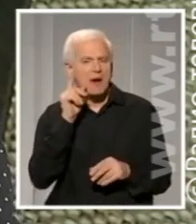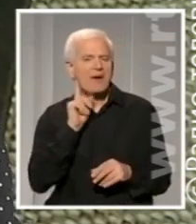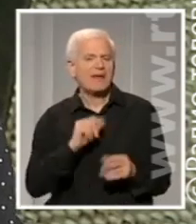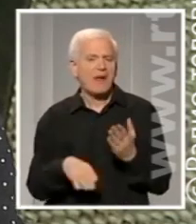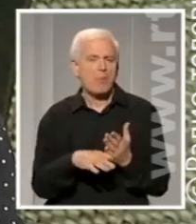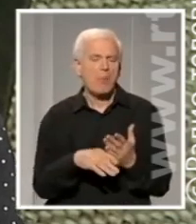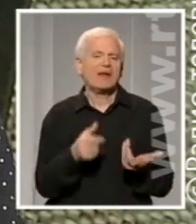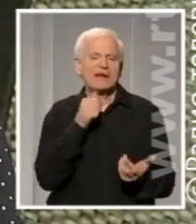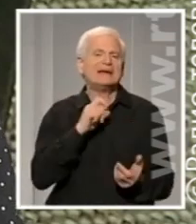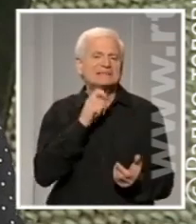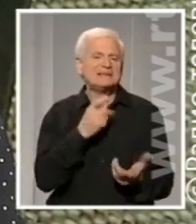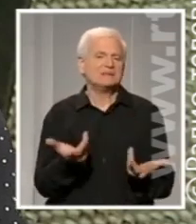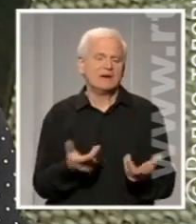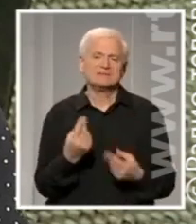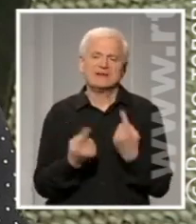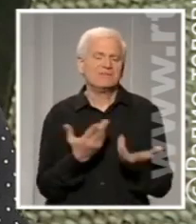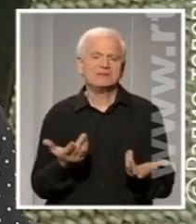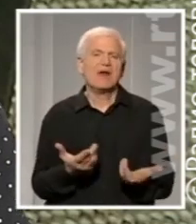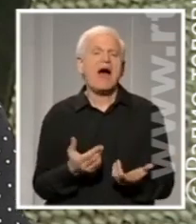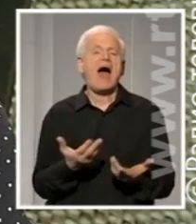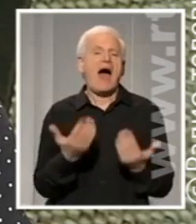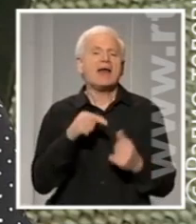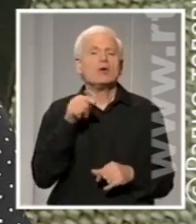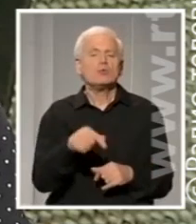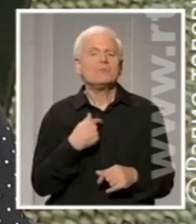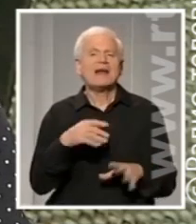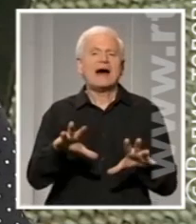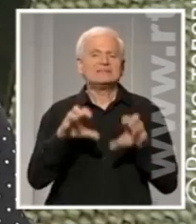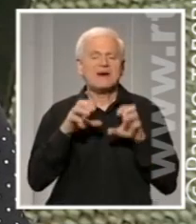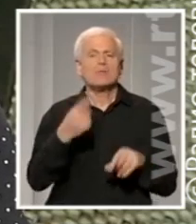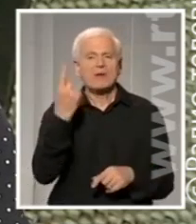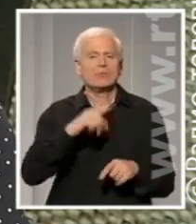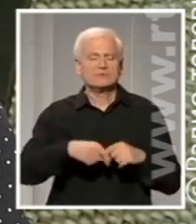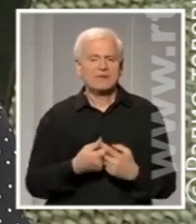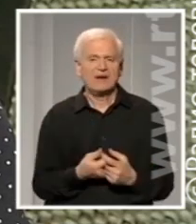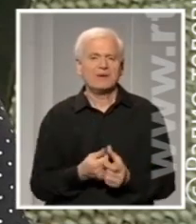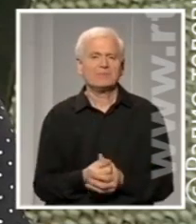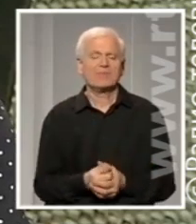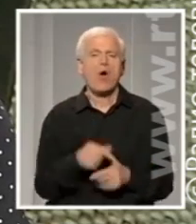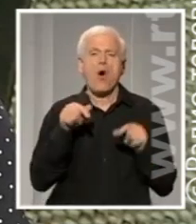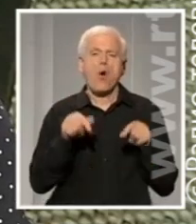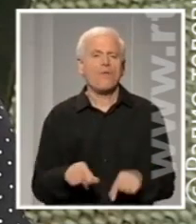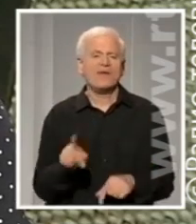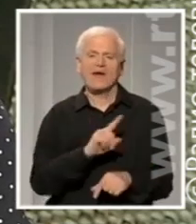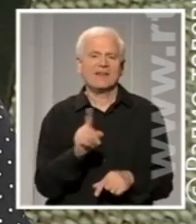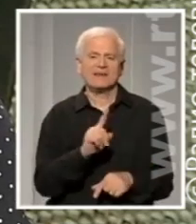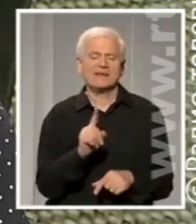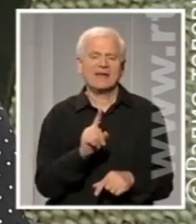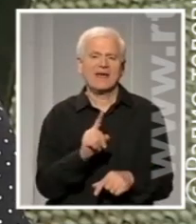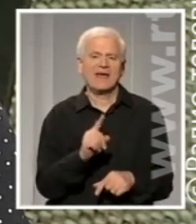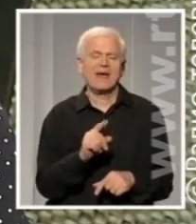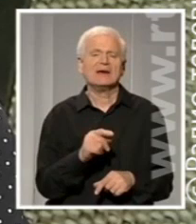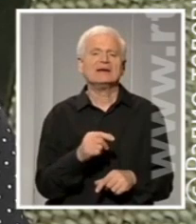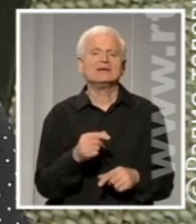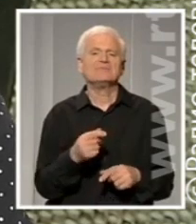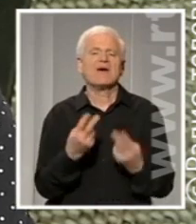strina, ali smo tu da shvatimo jednu stvar, da ovde nije poenta da